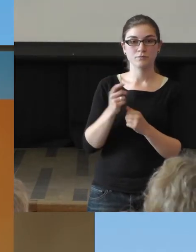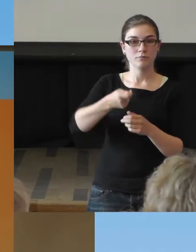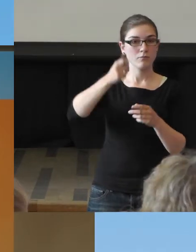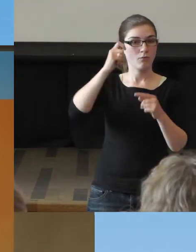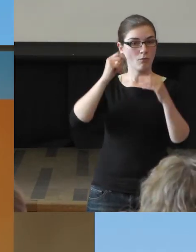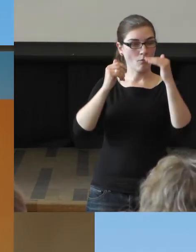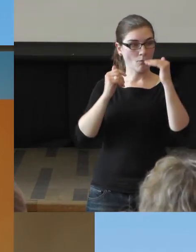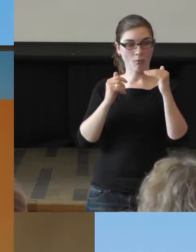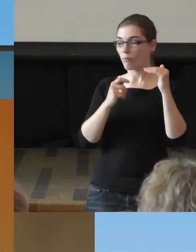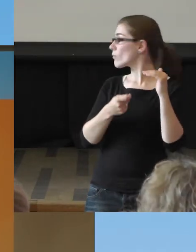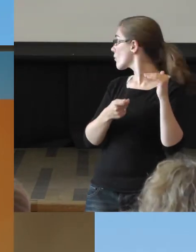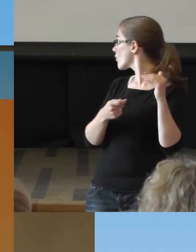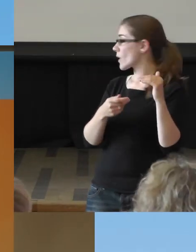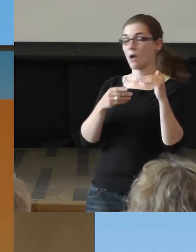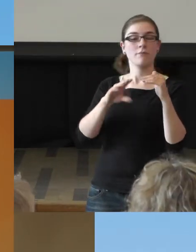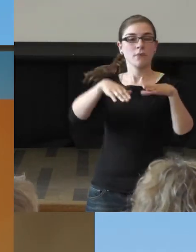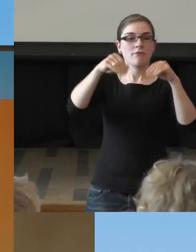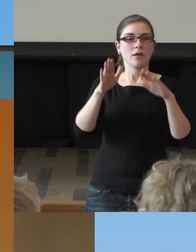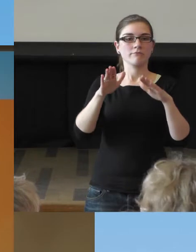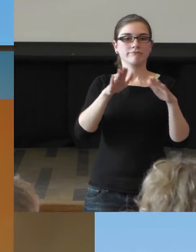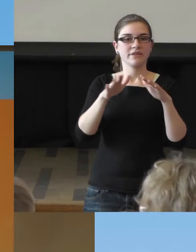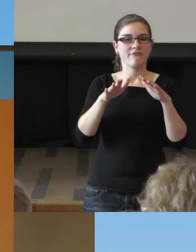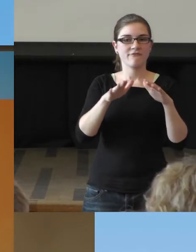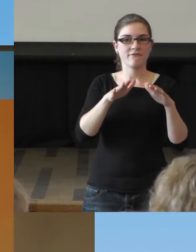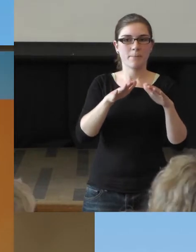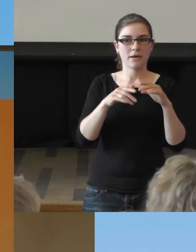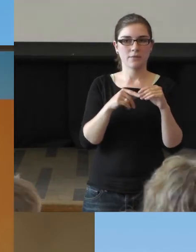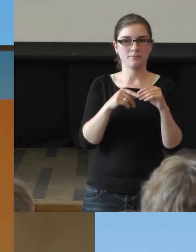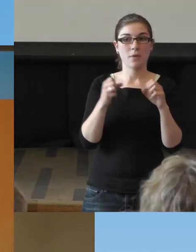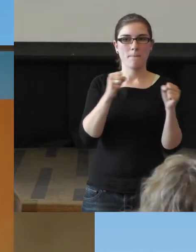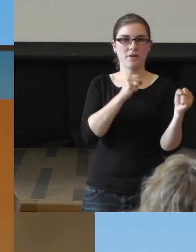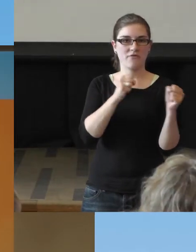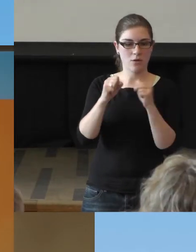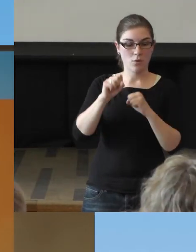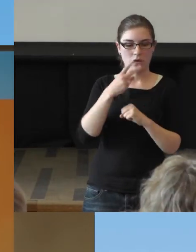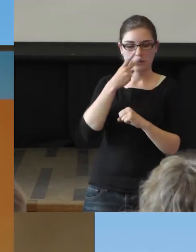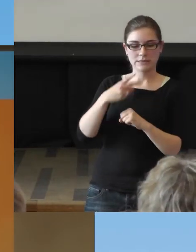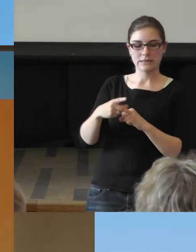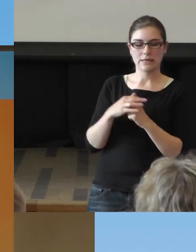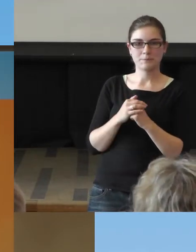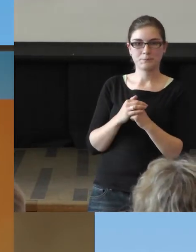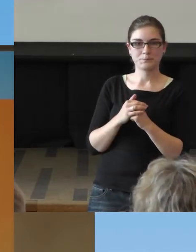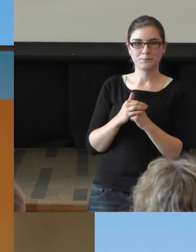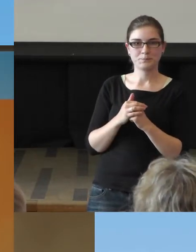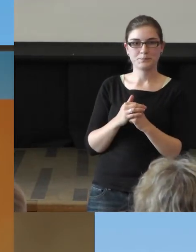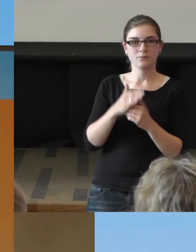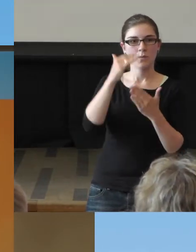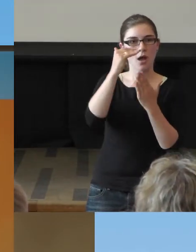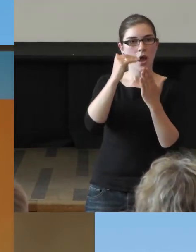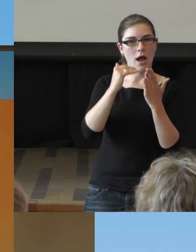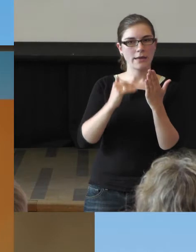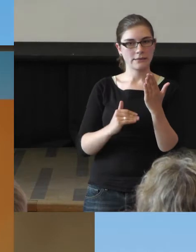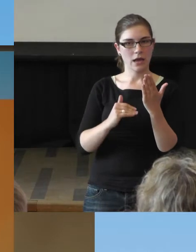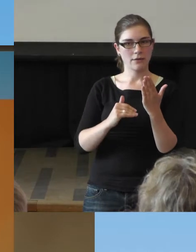an, dann fängt sie an zu vibrieren und Sie sehen, dass sie hier jetzt in Bewegung ist. Und hier ist so eine Einteilung in